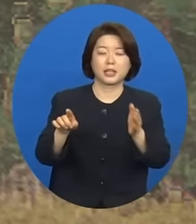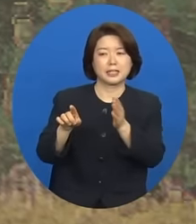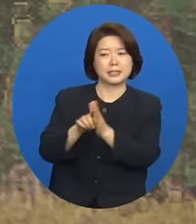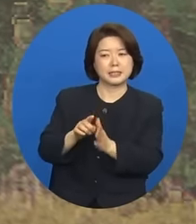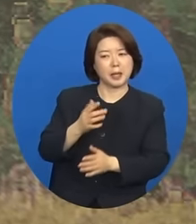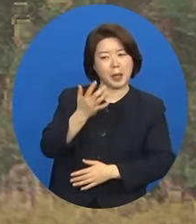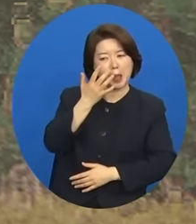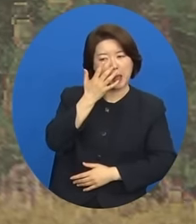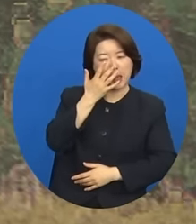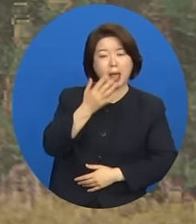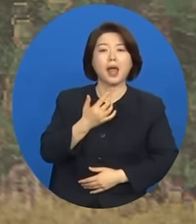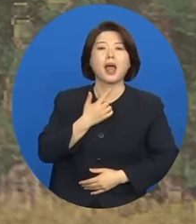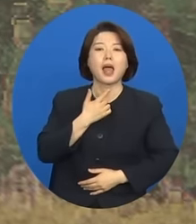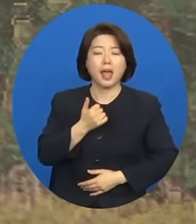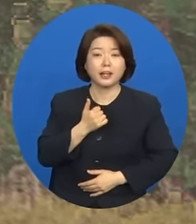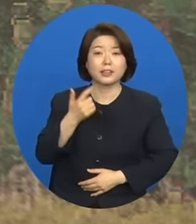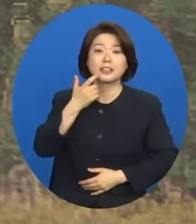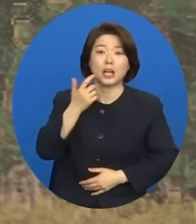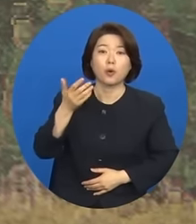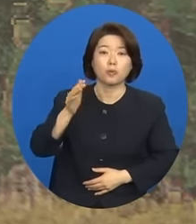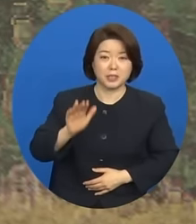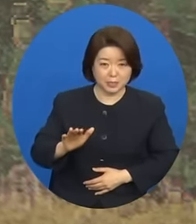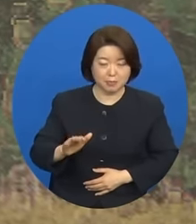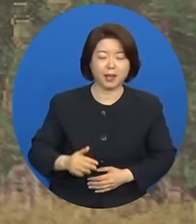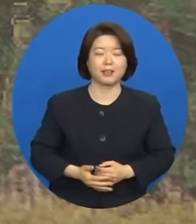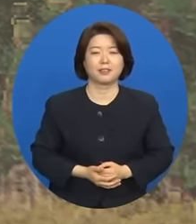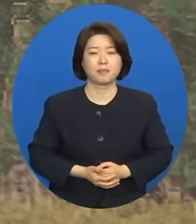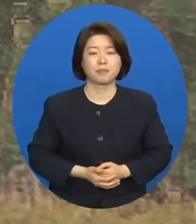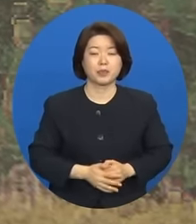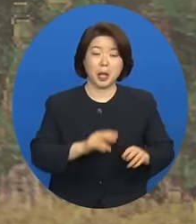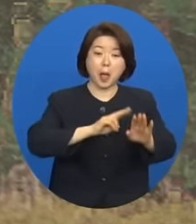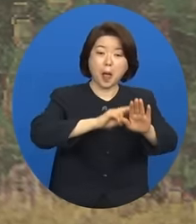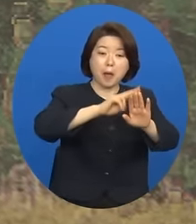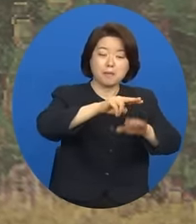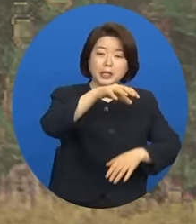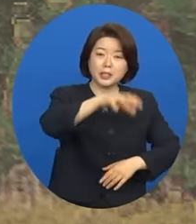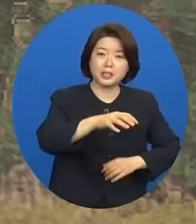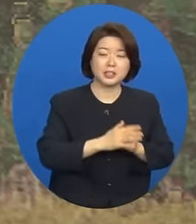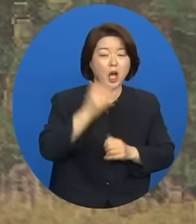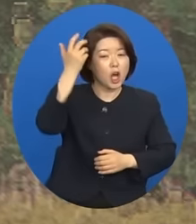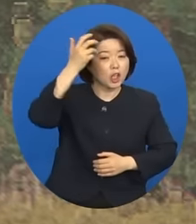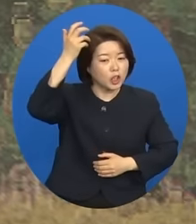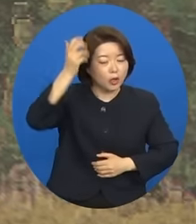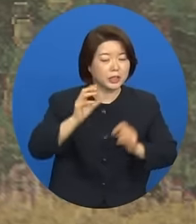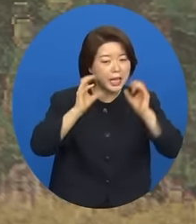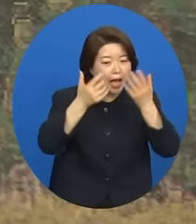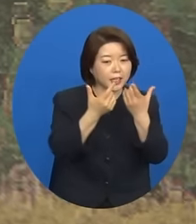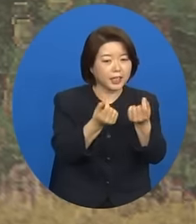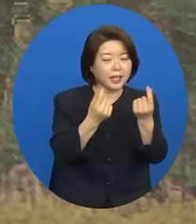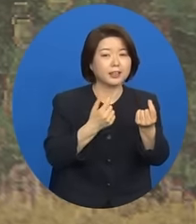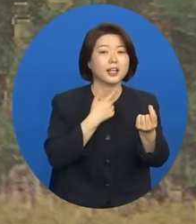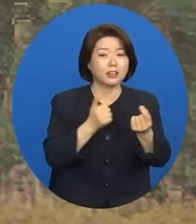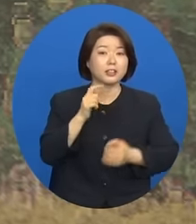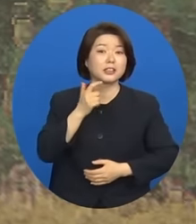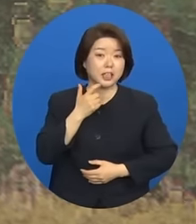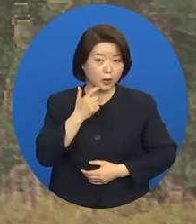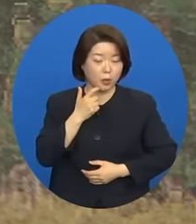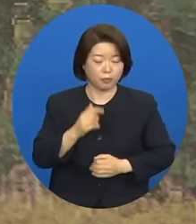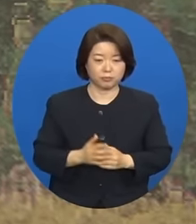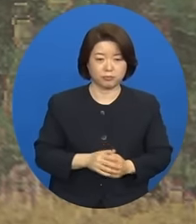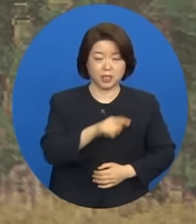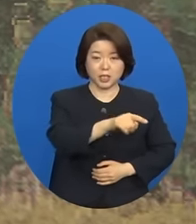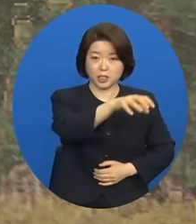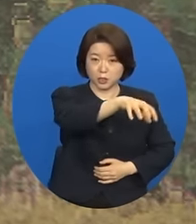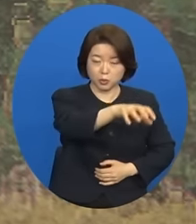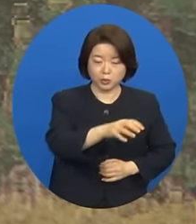없던 야곱도 그저 그냥 베델에서 겨우 이제 만난 어떻게 보면 영적인 아기와 같은 이 야곱도 이 바딴 아람의